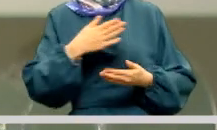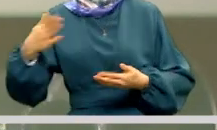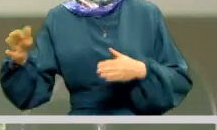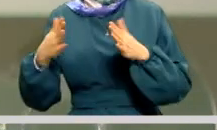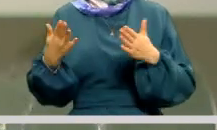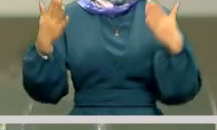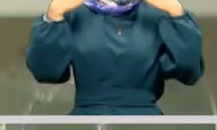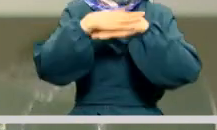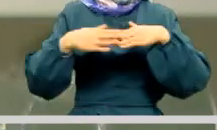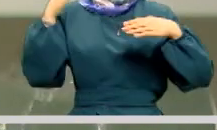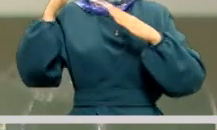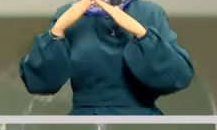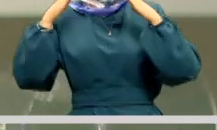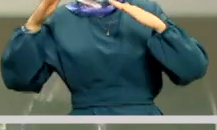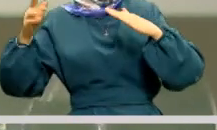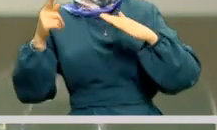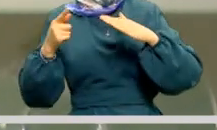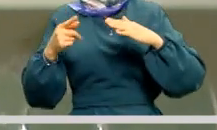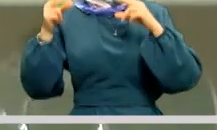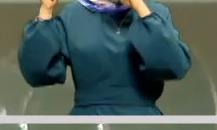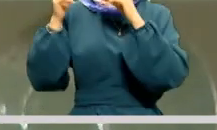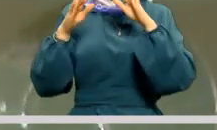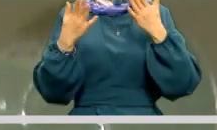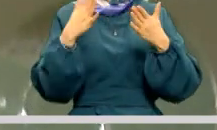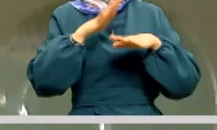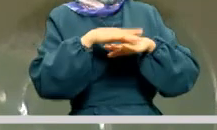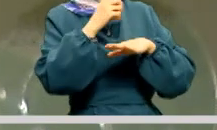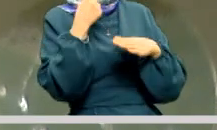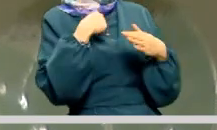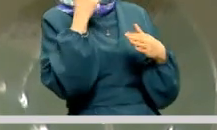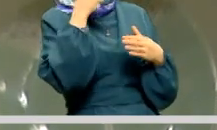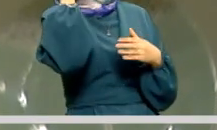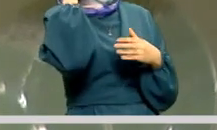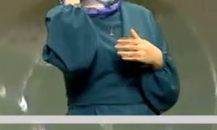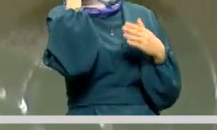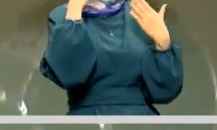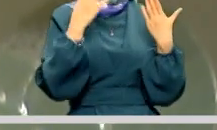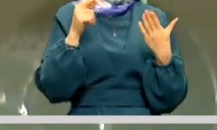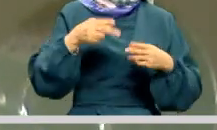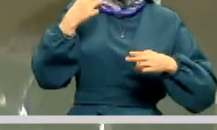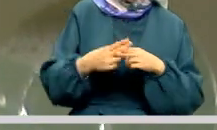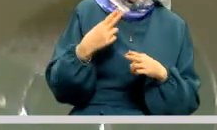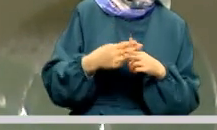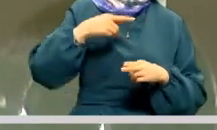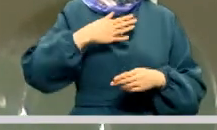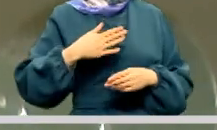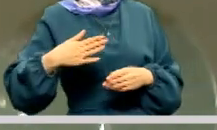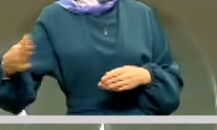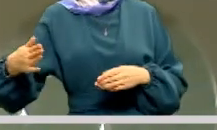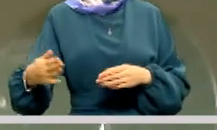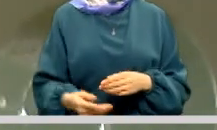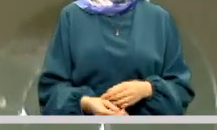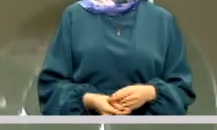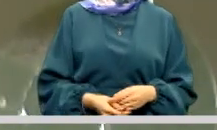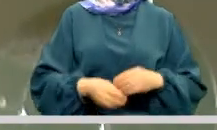eve gidiyorum hatta bazen yatağa giriyorum uyku öncesi ben ne yaptım ya bugün diyorum sen nasıl geçti diyorum yani böyle çok hızlı ve biraz